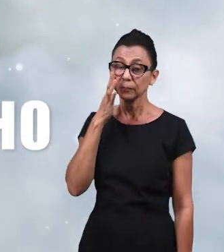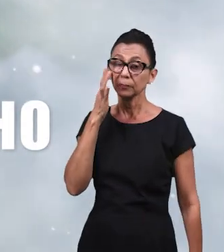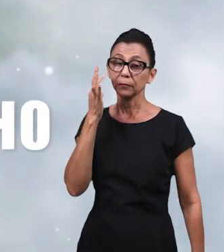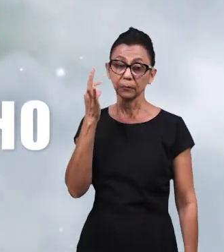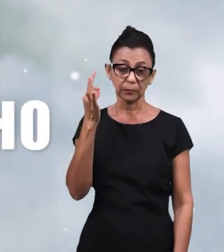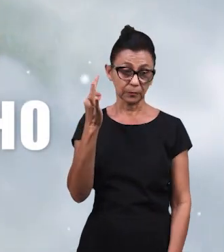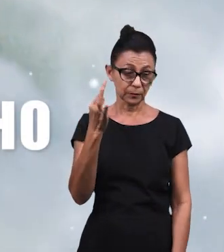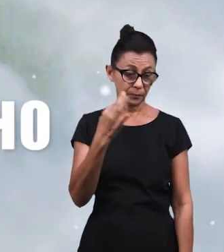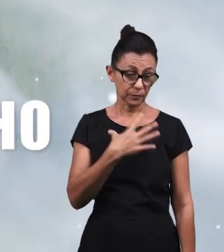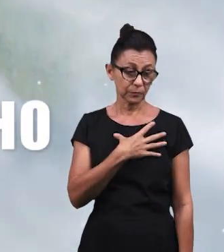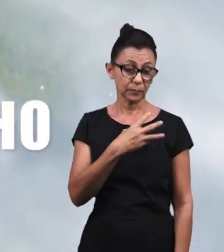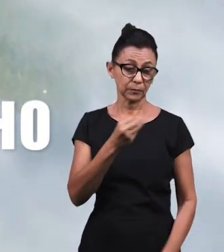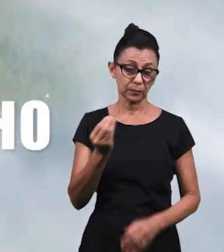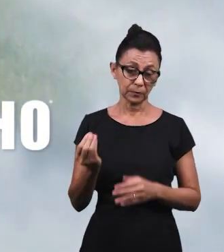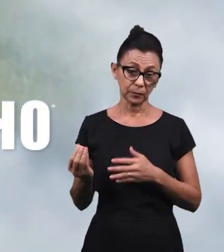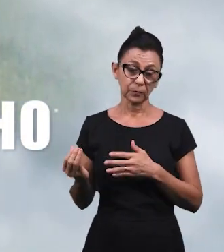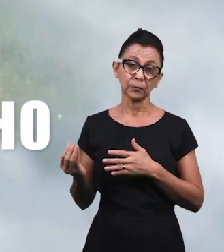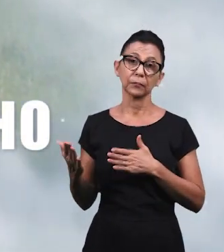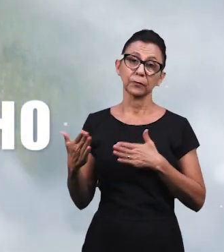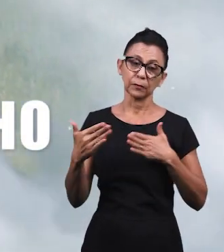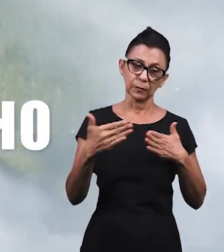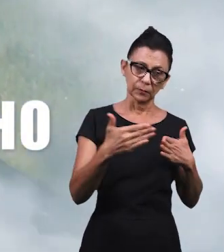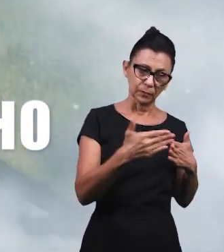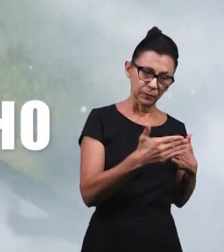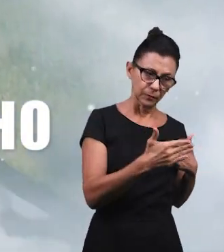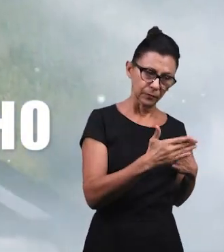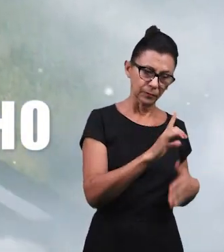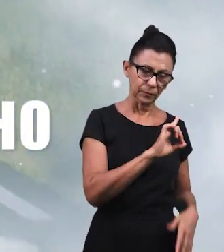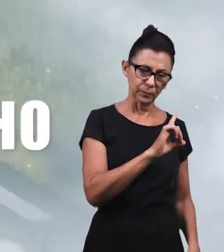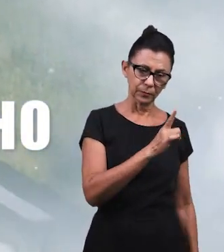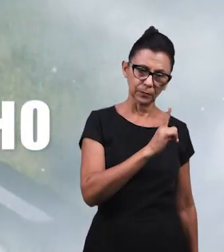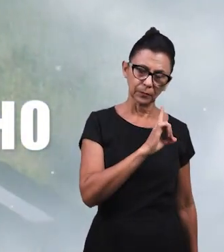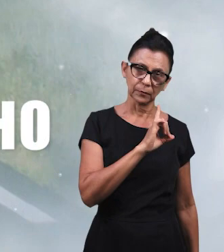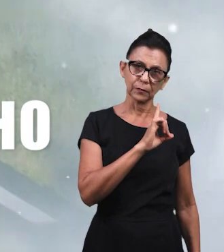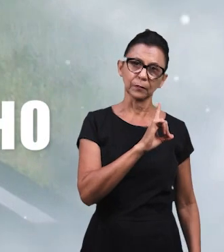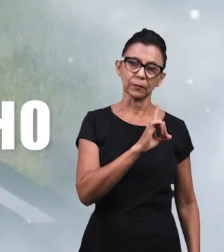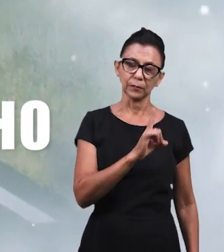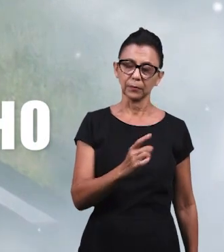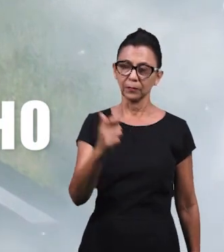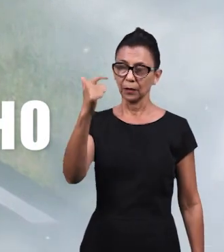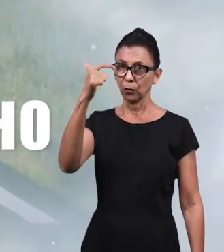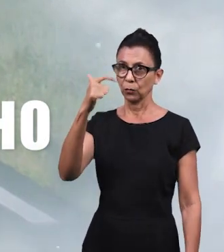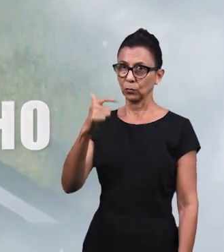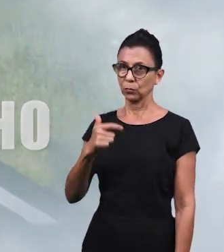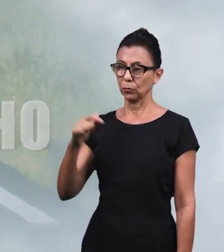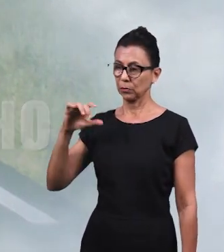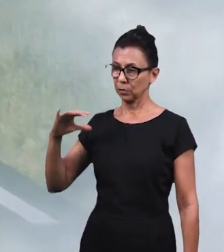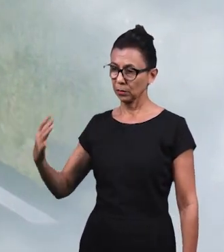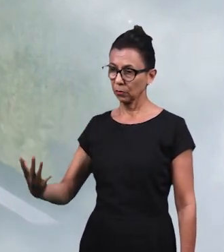Не ходи другими путями, потому что я есть им дверь на небеса.